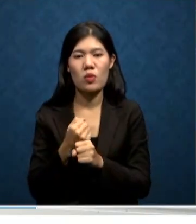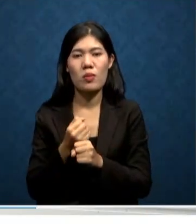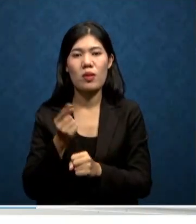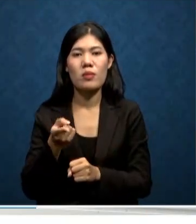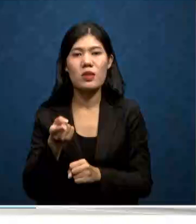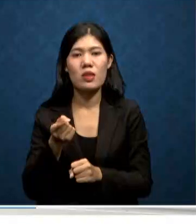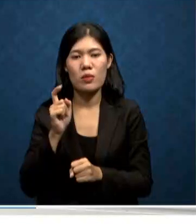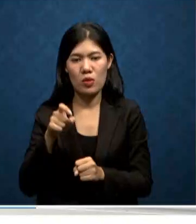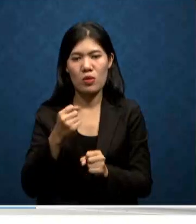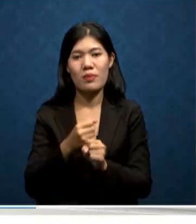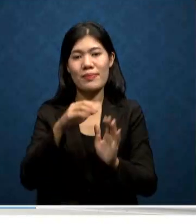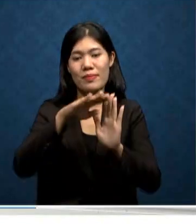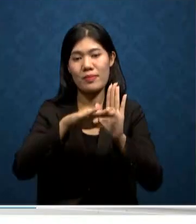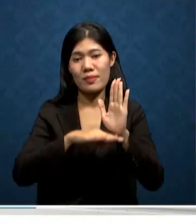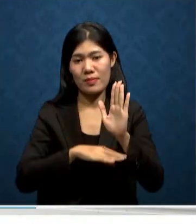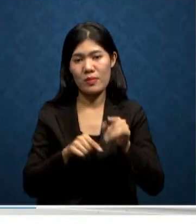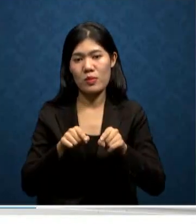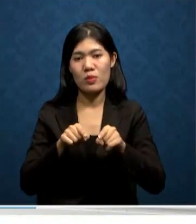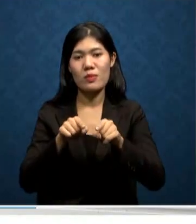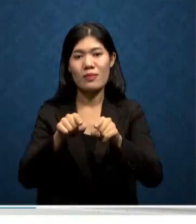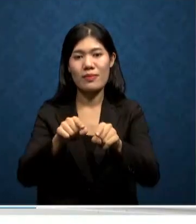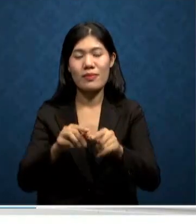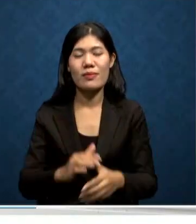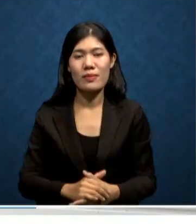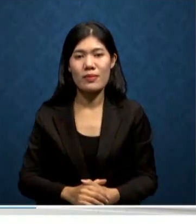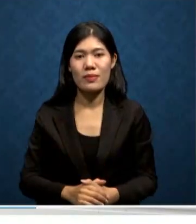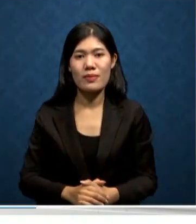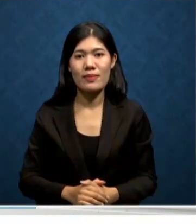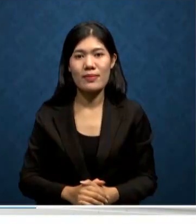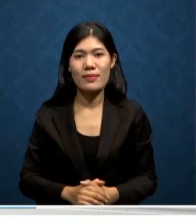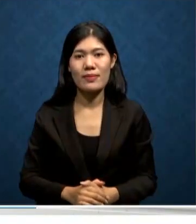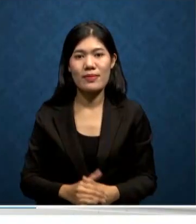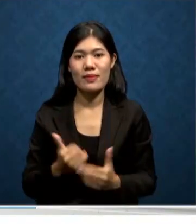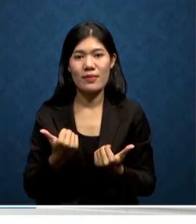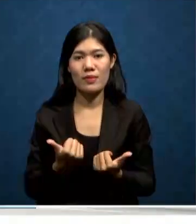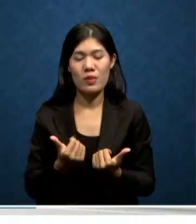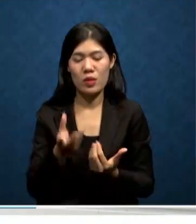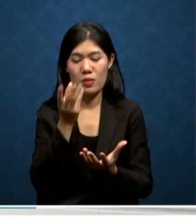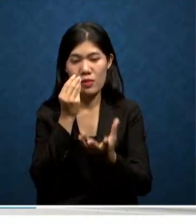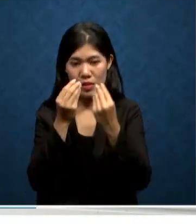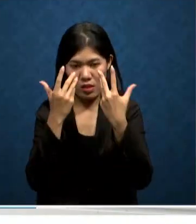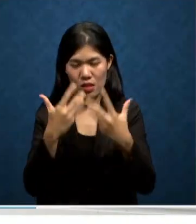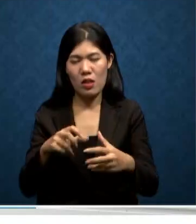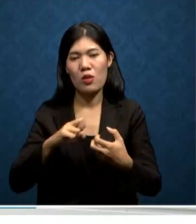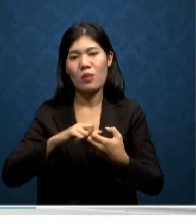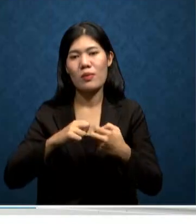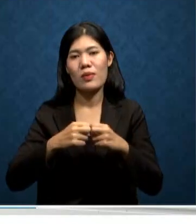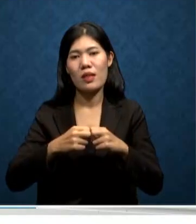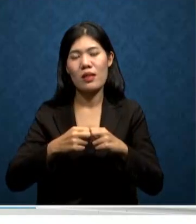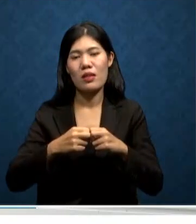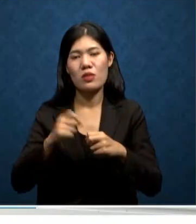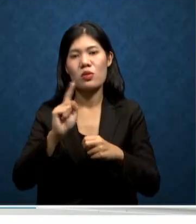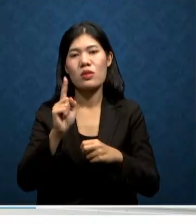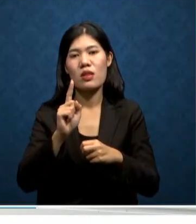ที่ดำเนินการควบคู่กันไปอยู่อย่างไรก็ตามเนี่ยเราก็ศึกษาปัญหาแล้วพบว่าเจ้าหน้าที่ขาดเครื่อง